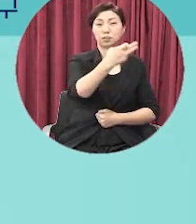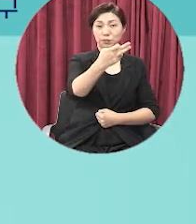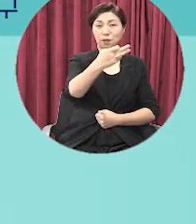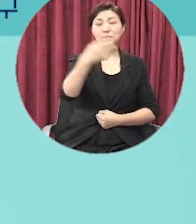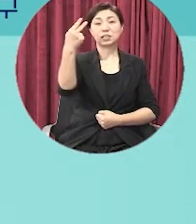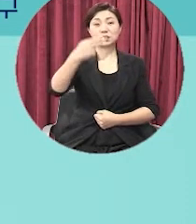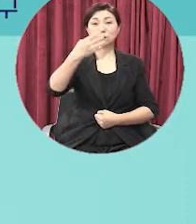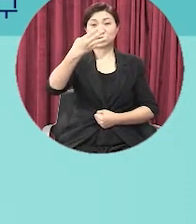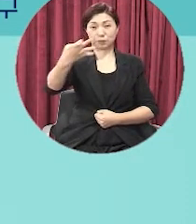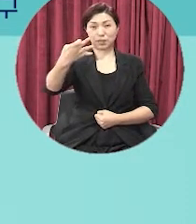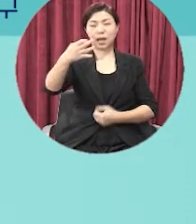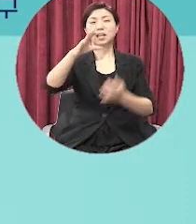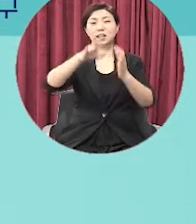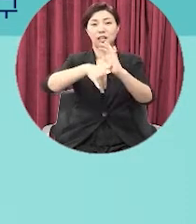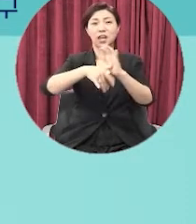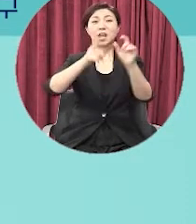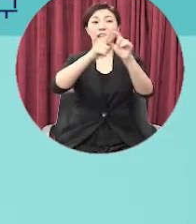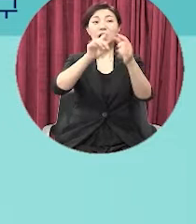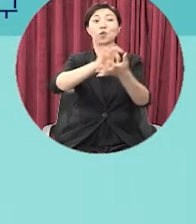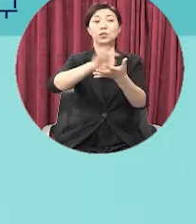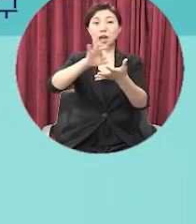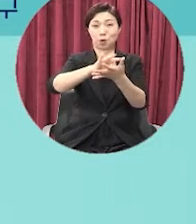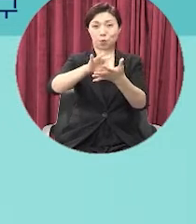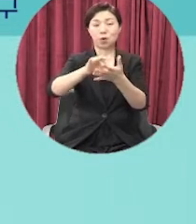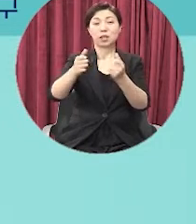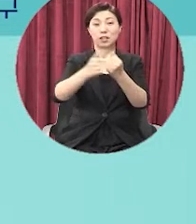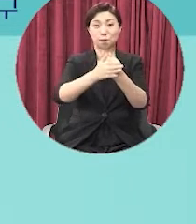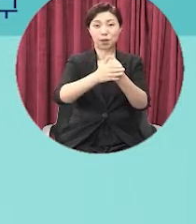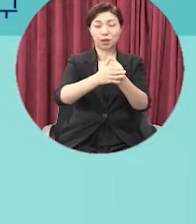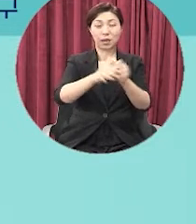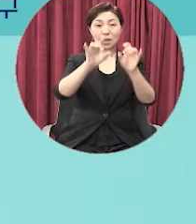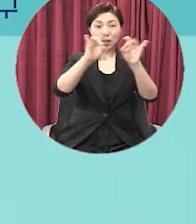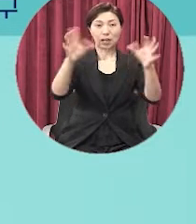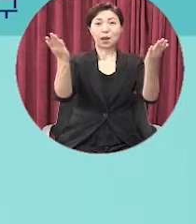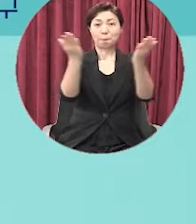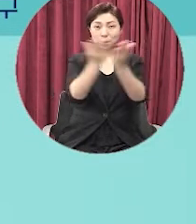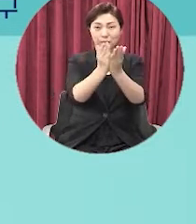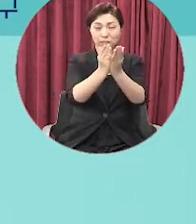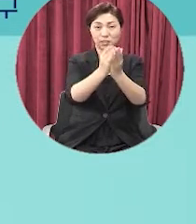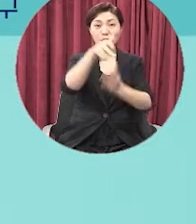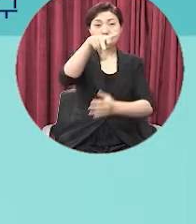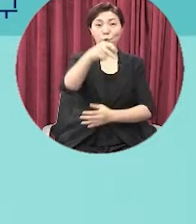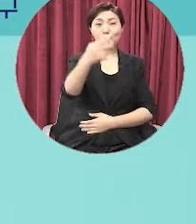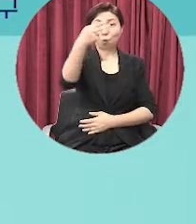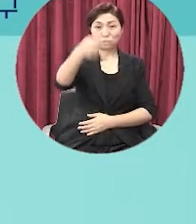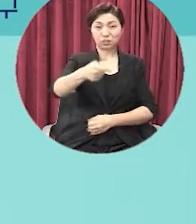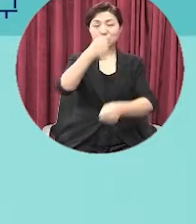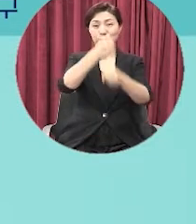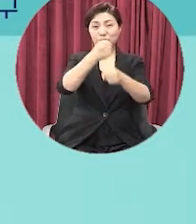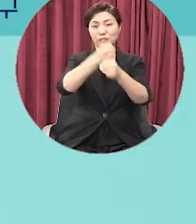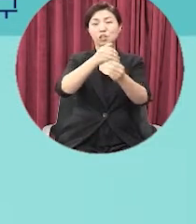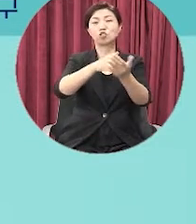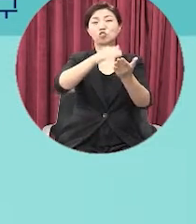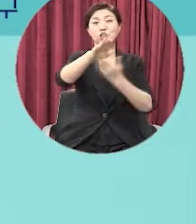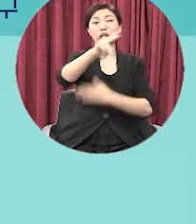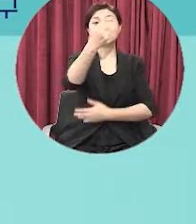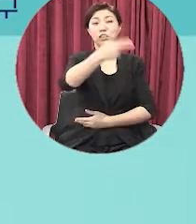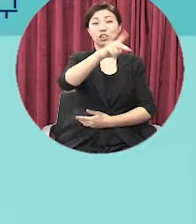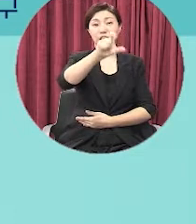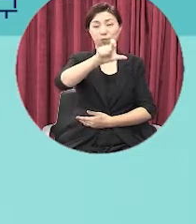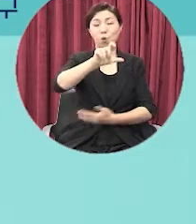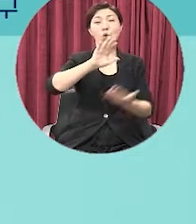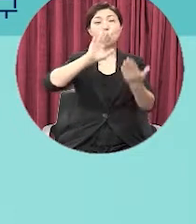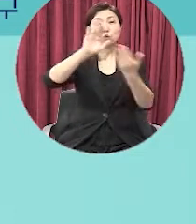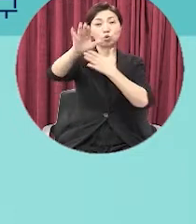만들었습니다 그래서 이렇게 각각의 표준화된 코드 책을 받고 만들어서 발표를 해서 이제 15년의 펌 씨가 되어 있구요 아